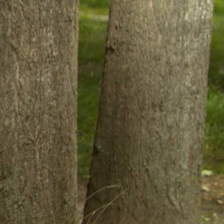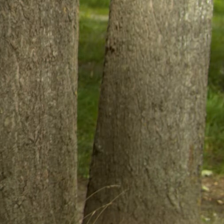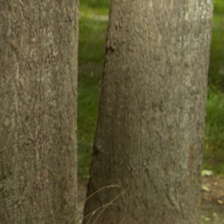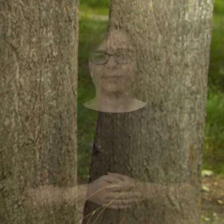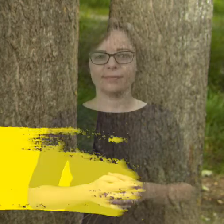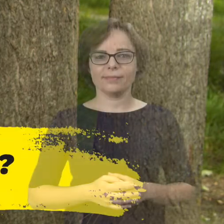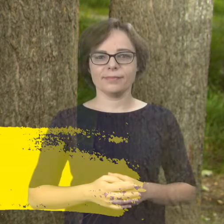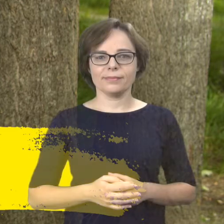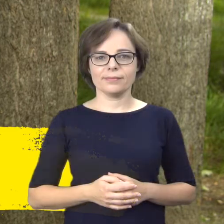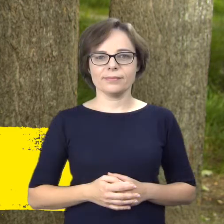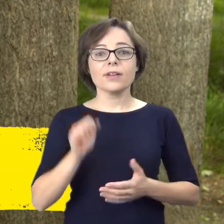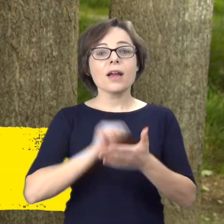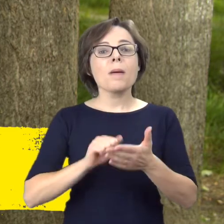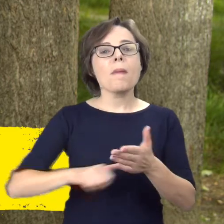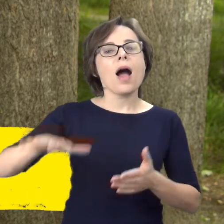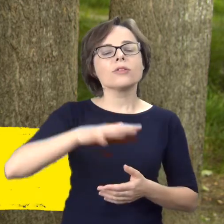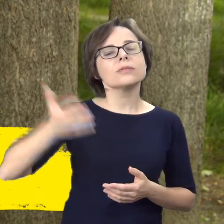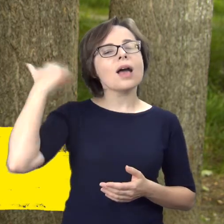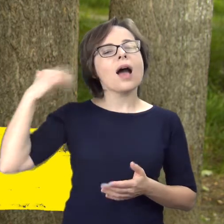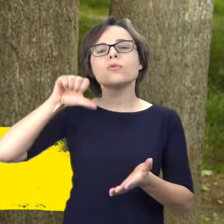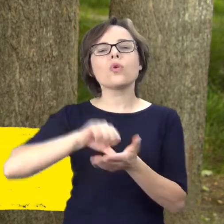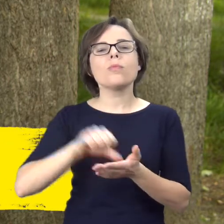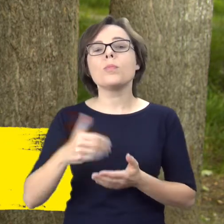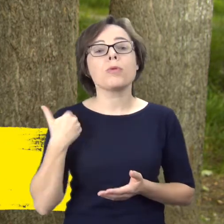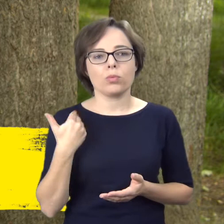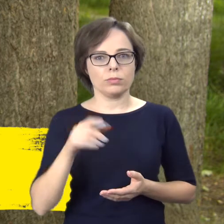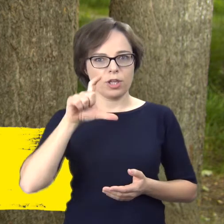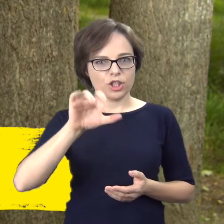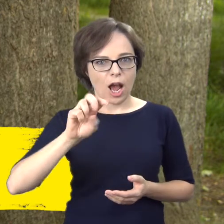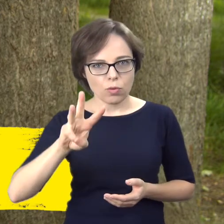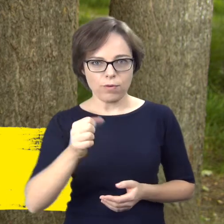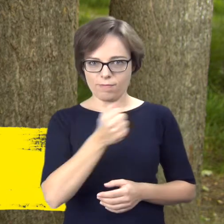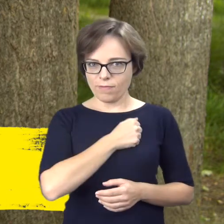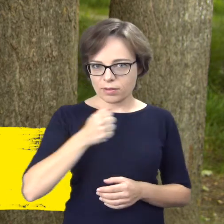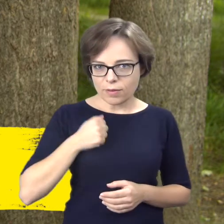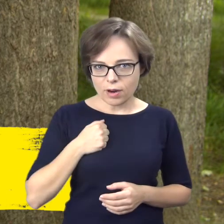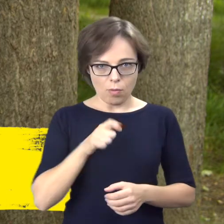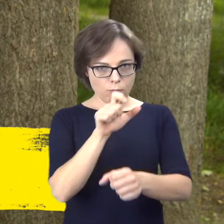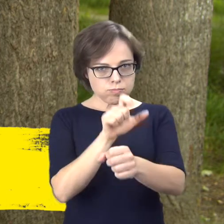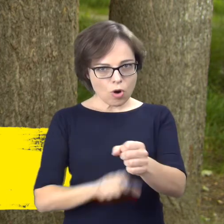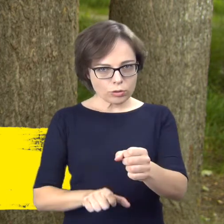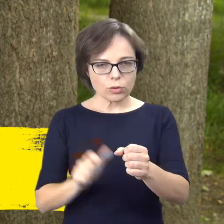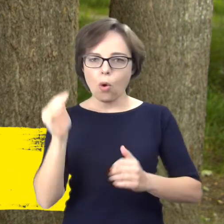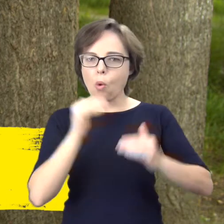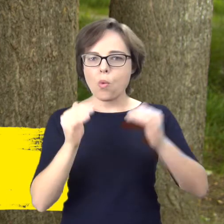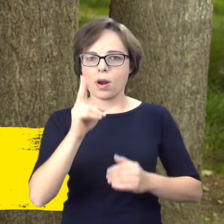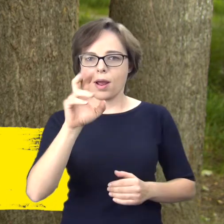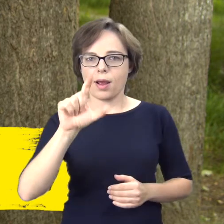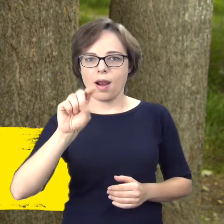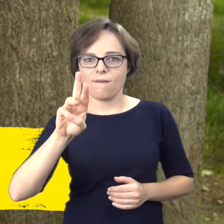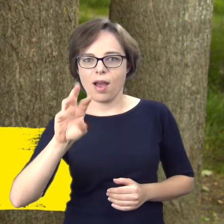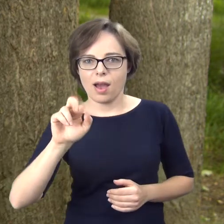Mazowsze. Historyczną stolicą Mazowsza jest A. Ciechanów, B. Warszawa, C. Płock, D.